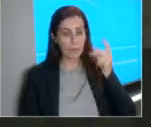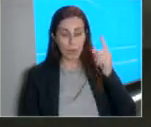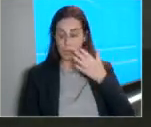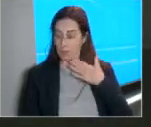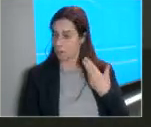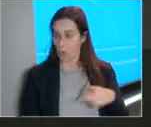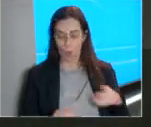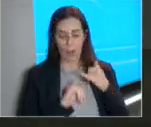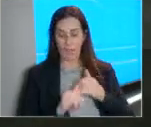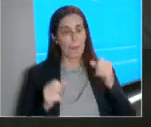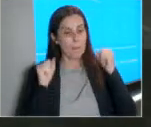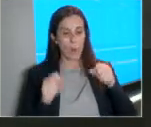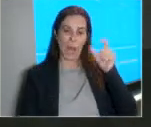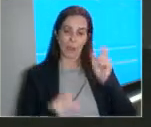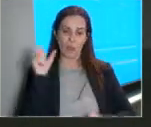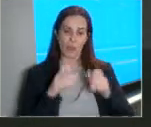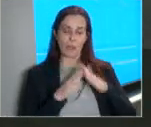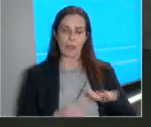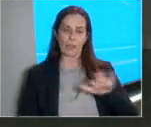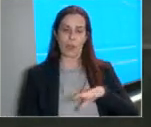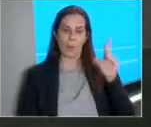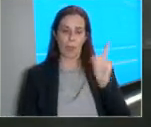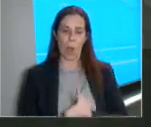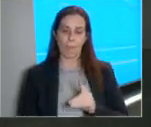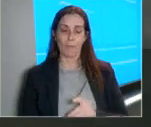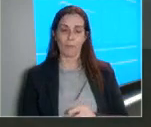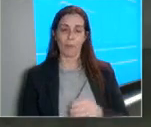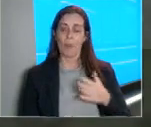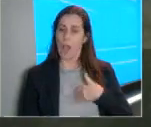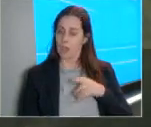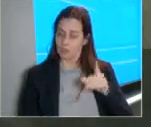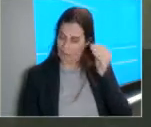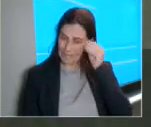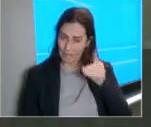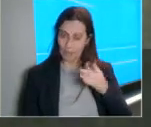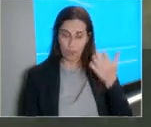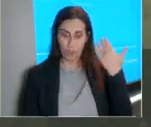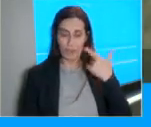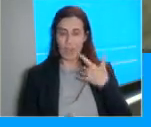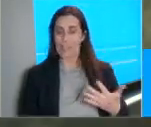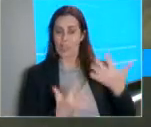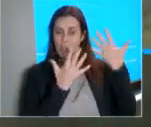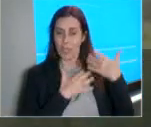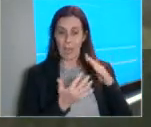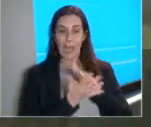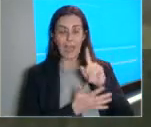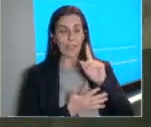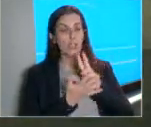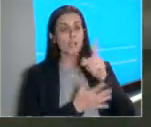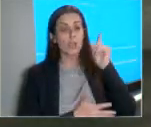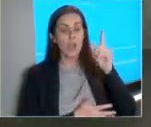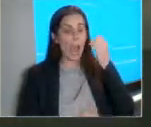מדינת ישראל לא מסוגלת לספק ביטחון לאזרחיה בדרום. עכשיו, אני מזכיר לך רק שלפני 10 שנים, 11 שנה, 12